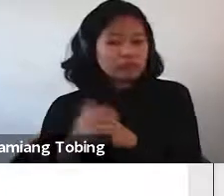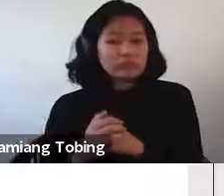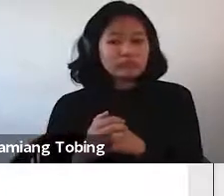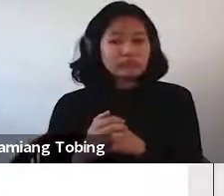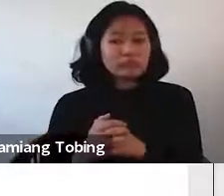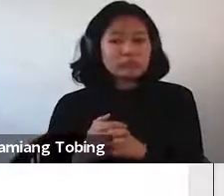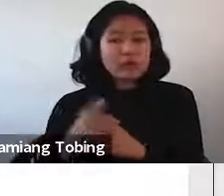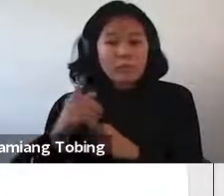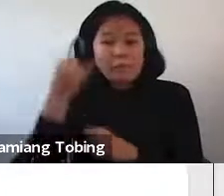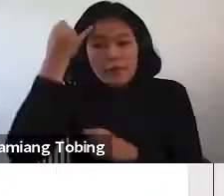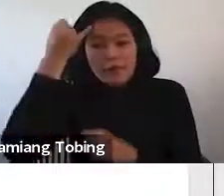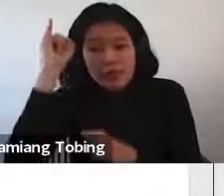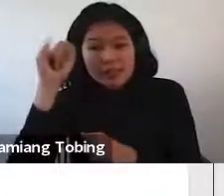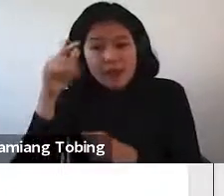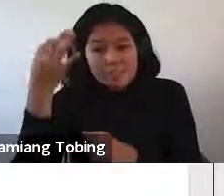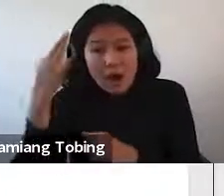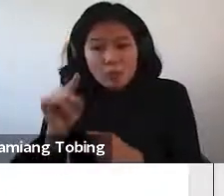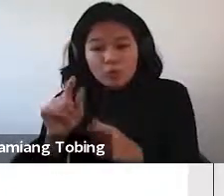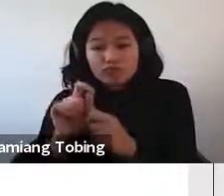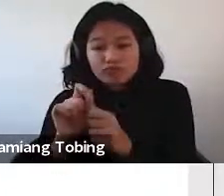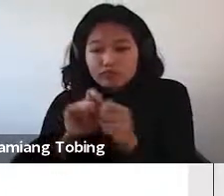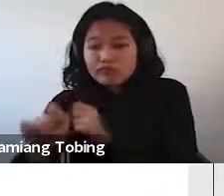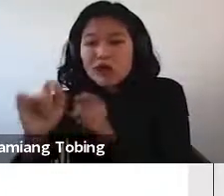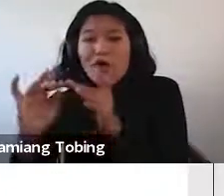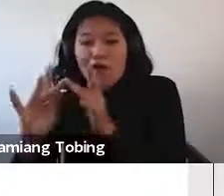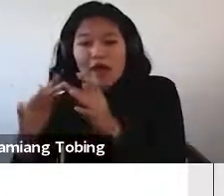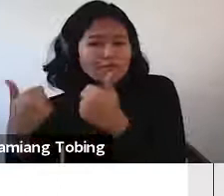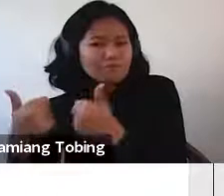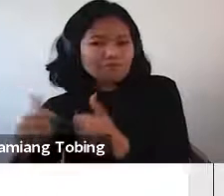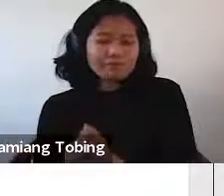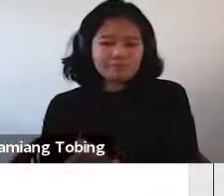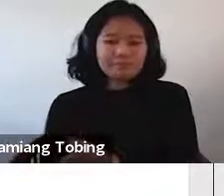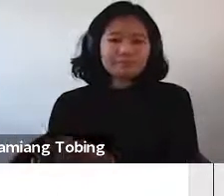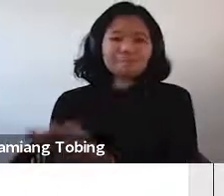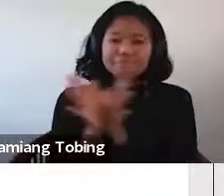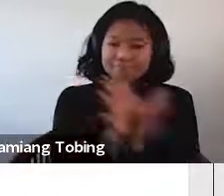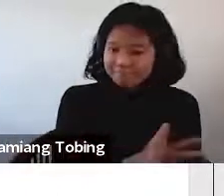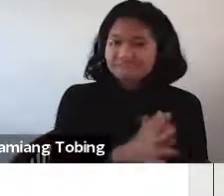melakukan inovasi secara online. Nah kemudian juga